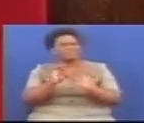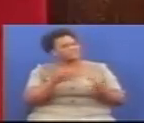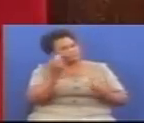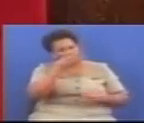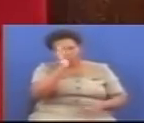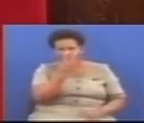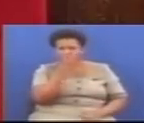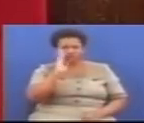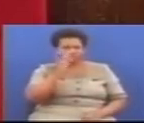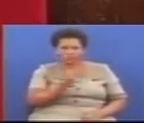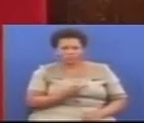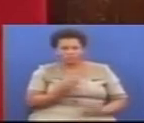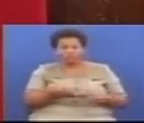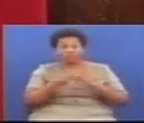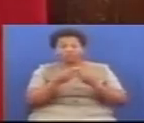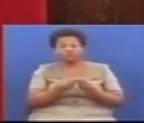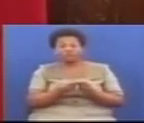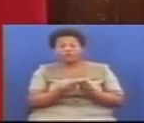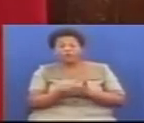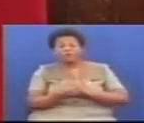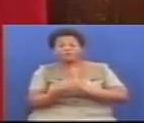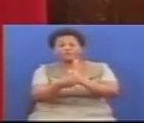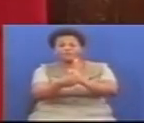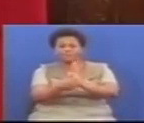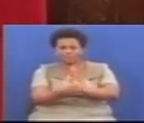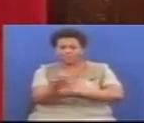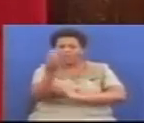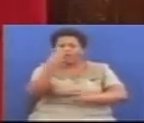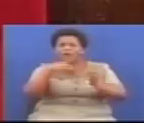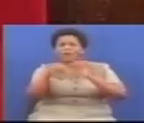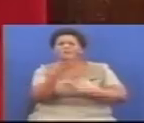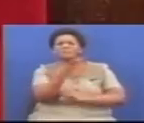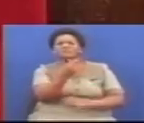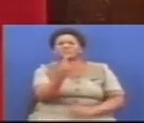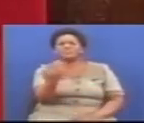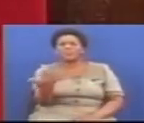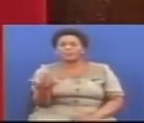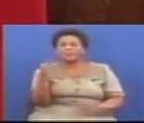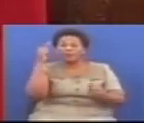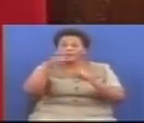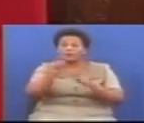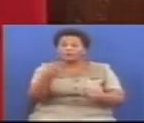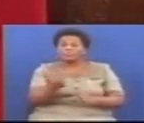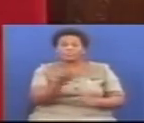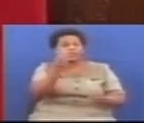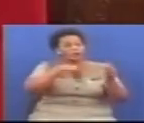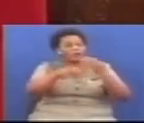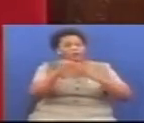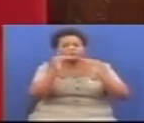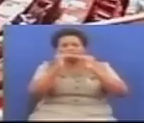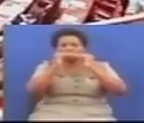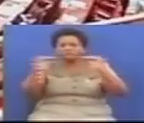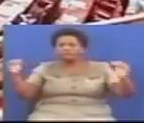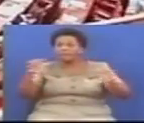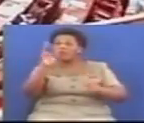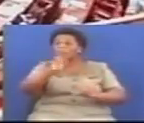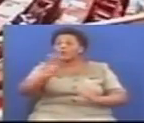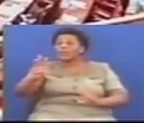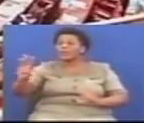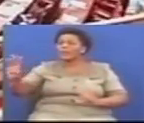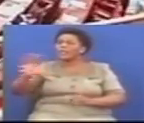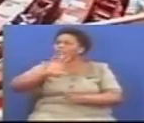ya posho hizo, viwango vya posho hizo kupanda na vikao vinafanana kwa halmashauri zote nchini?